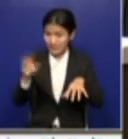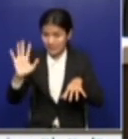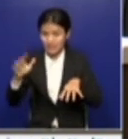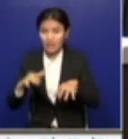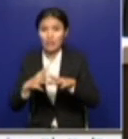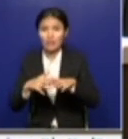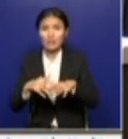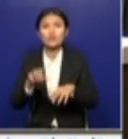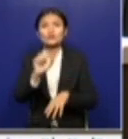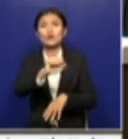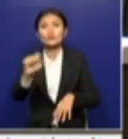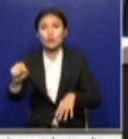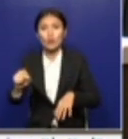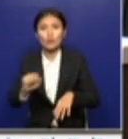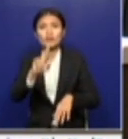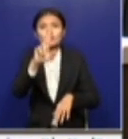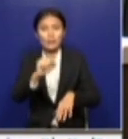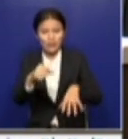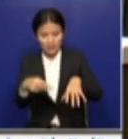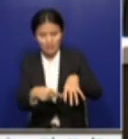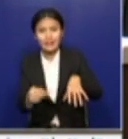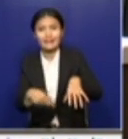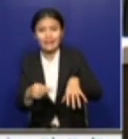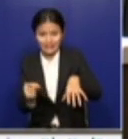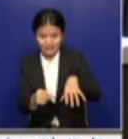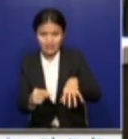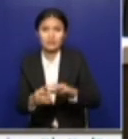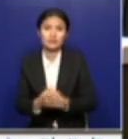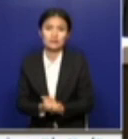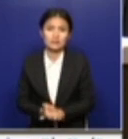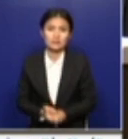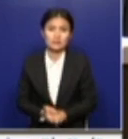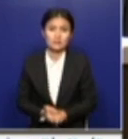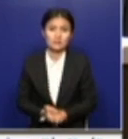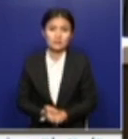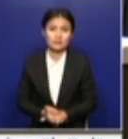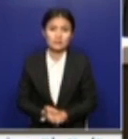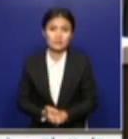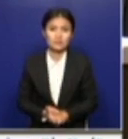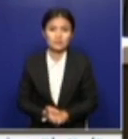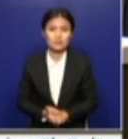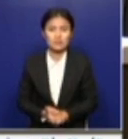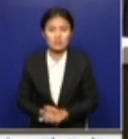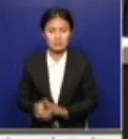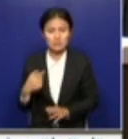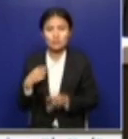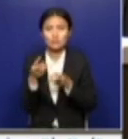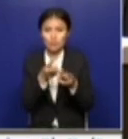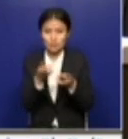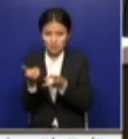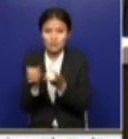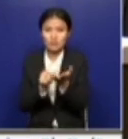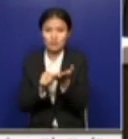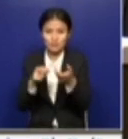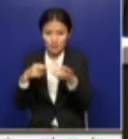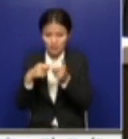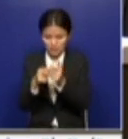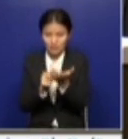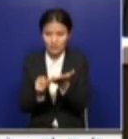แทนราษฎรในสภานี้ก็ได้แต่ผมมาเป็นทางออกหนึ่งนะครับที่จะทำให้เกิดการแก้ปัญหา